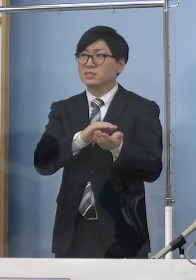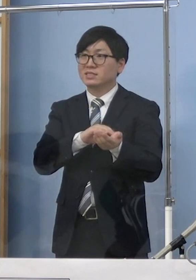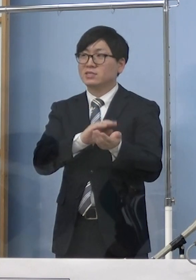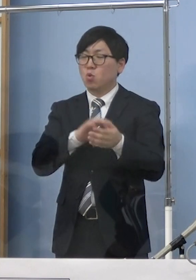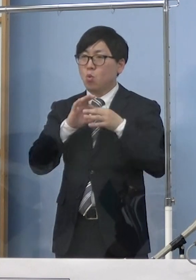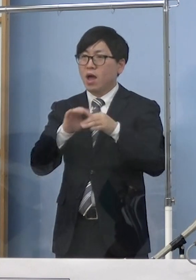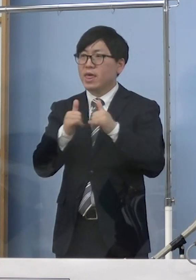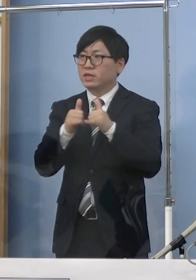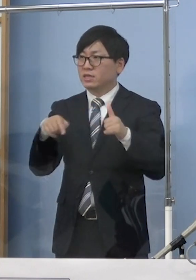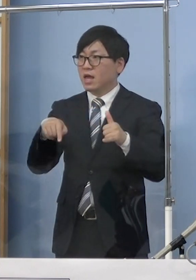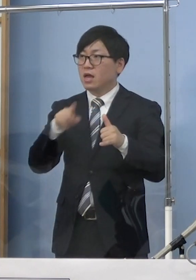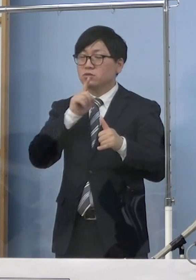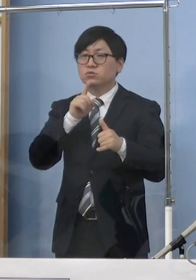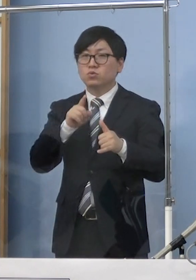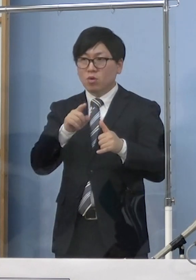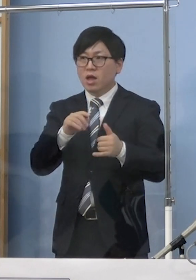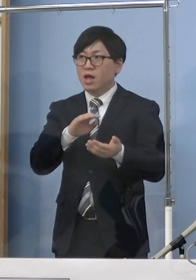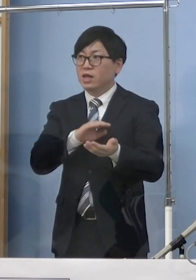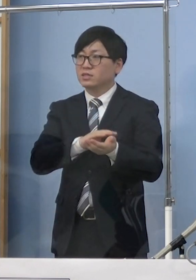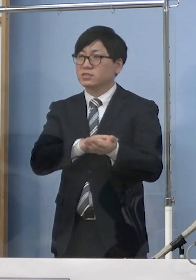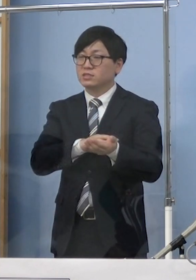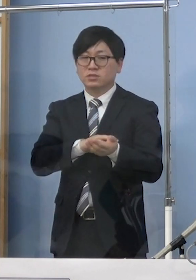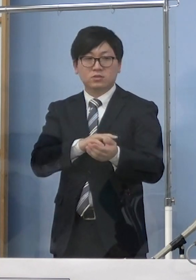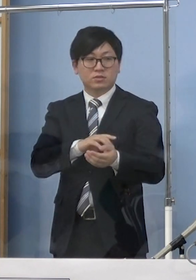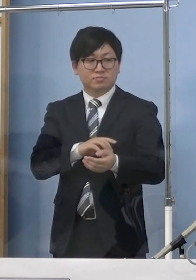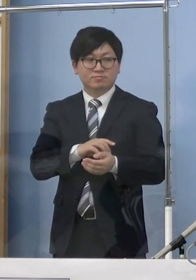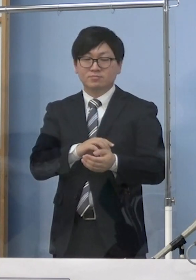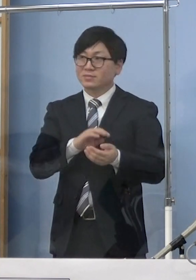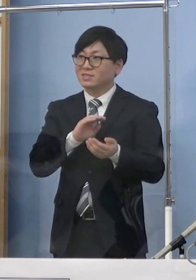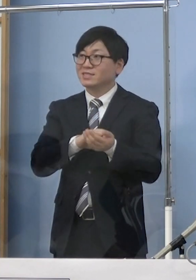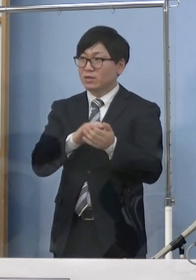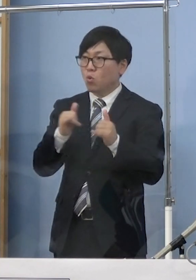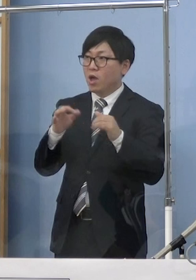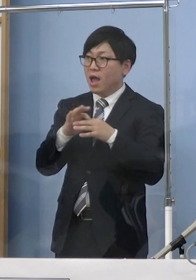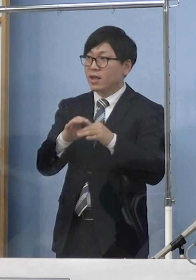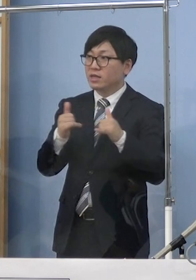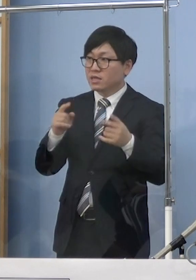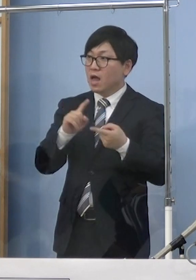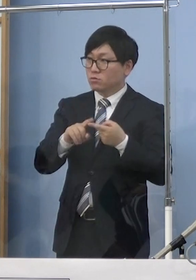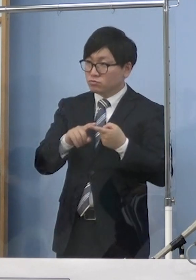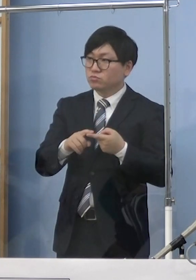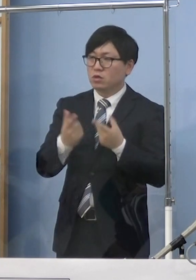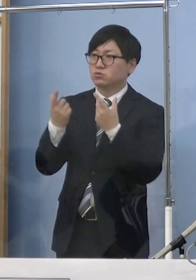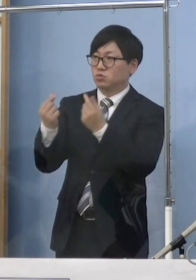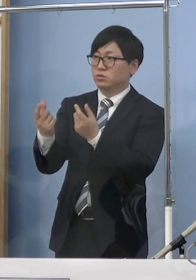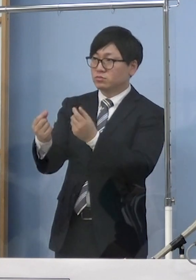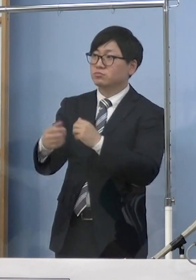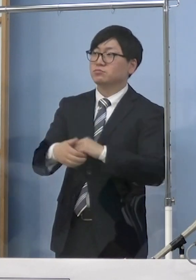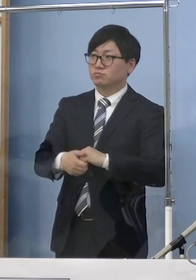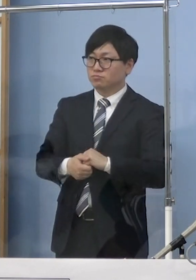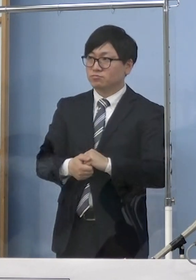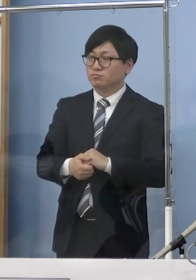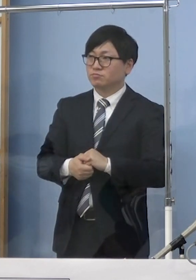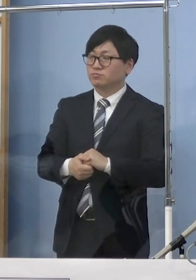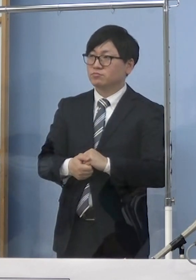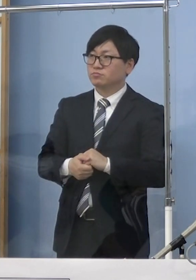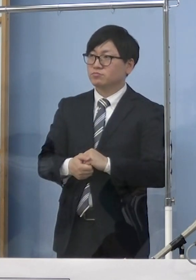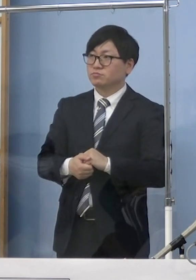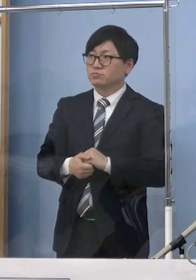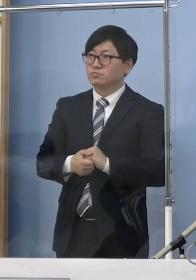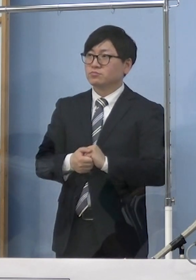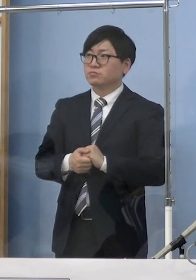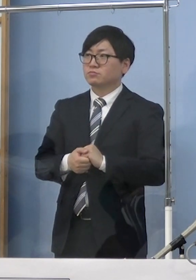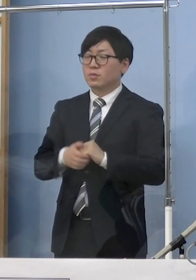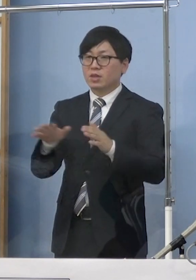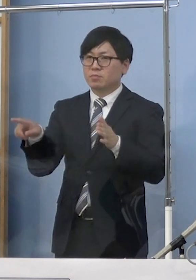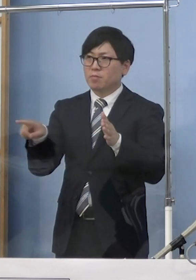医療機関と県庁で、医療従事者ということになります。 はい、ご指摘の通りでございます。医療従事者でございます。 今までその感染事例があ